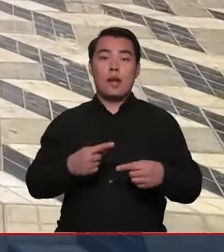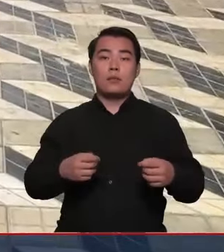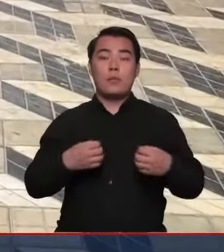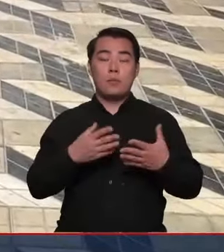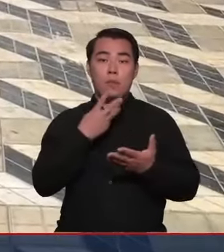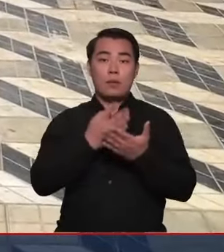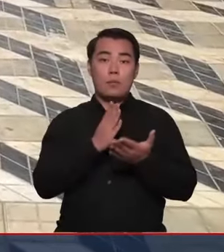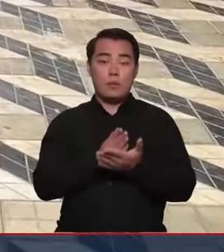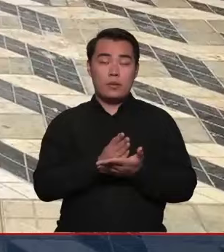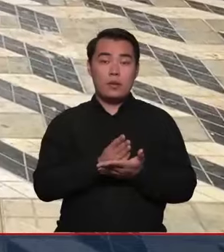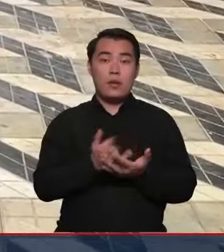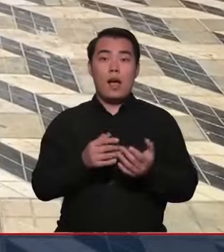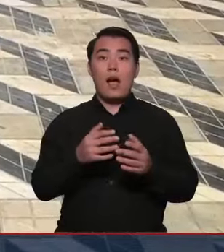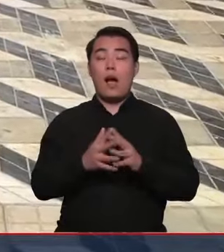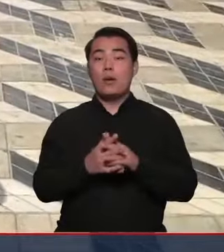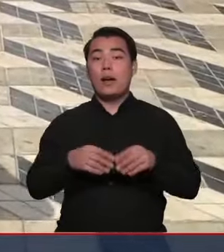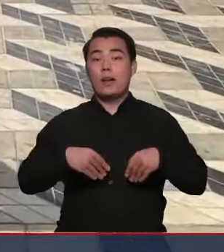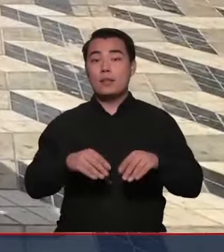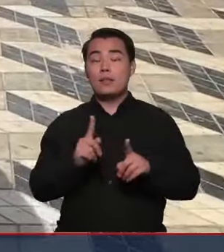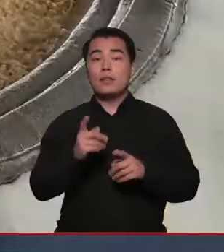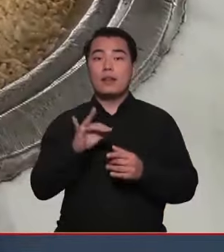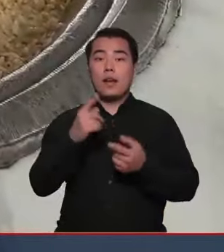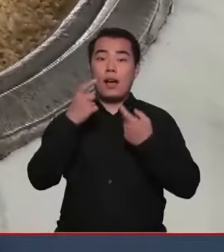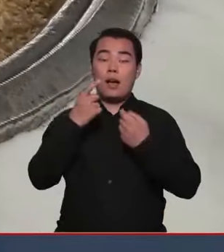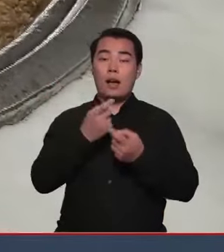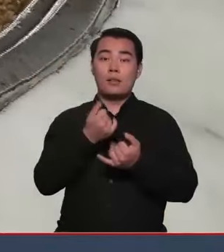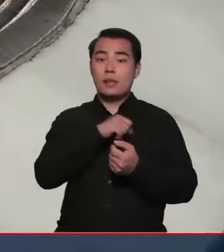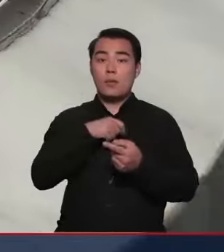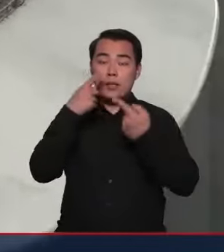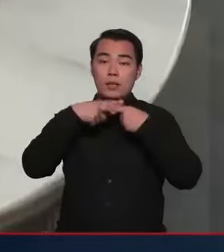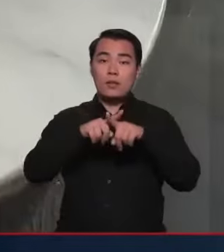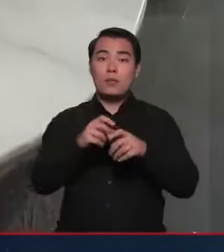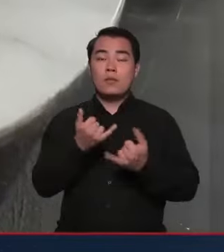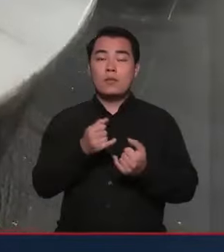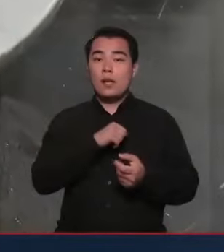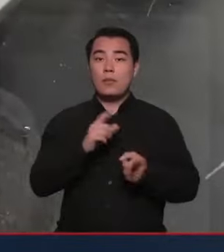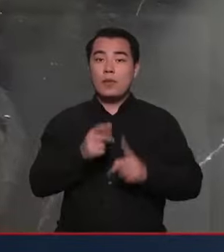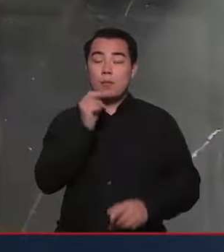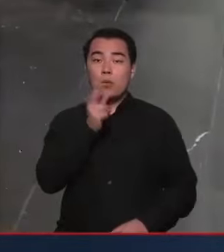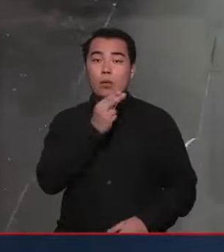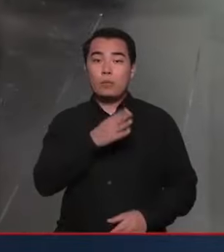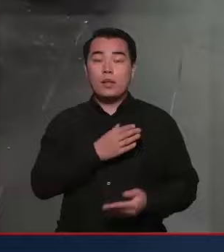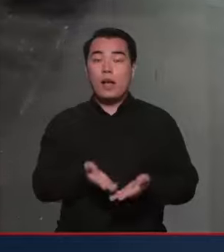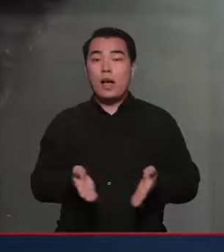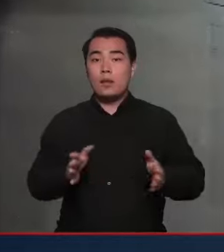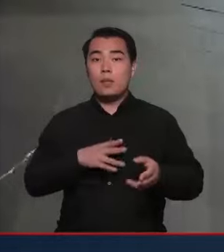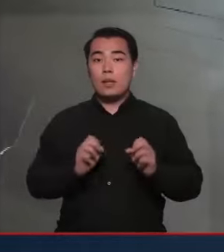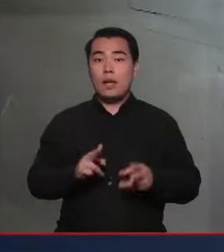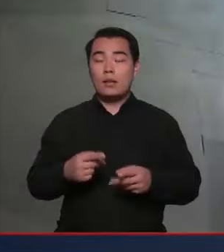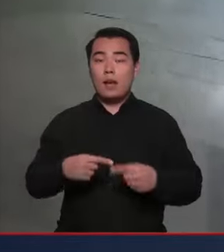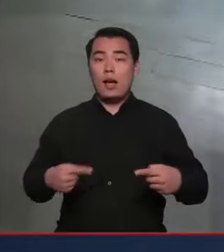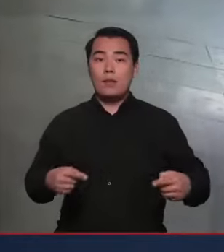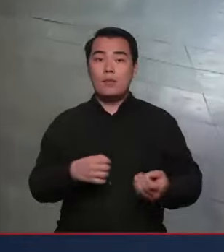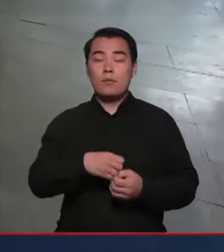Кроме выставки сельхозпродукции, президентов и гостей ждал фирменный плов. И не один. В огромных казанах местные повара готовили все